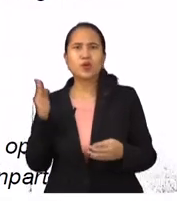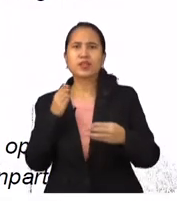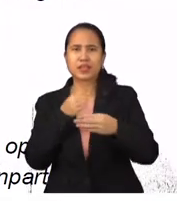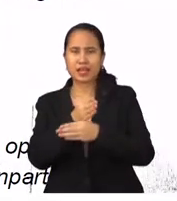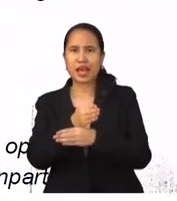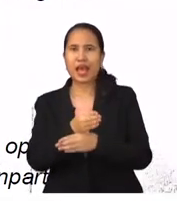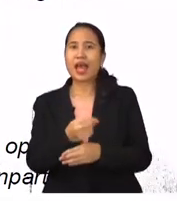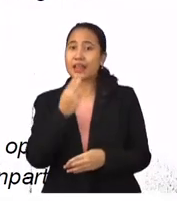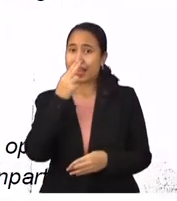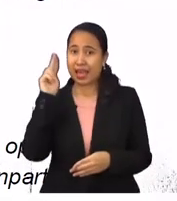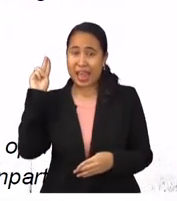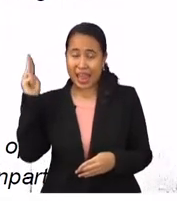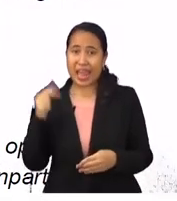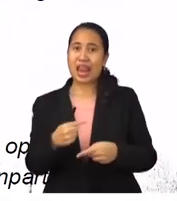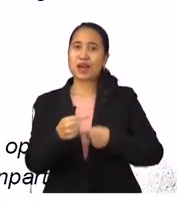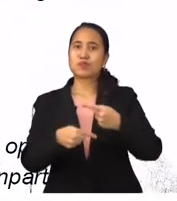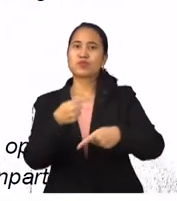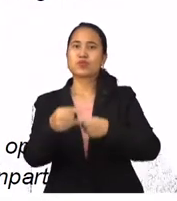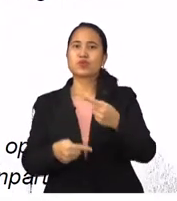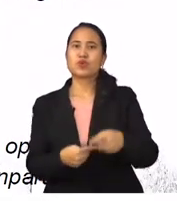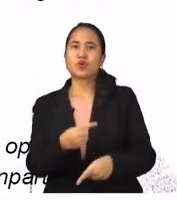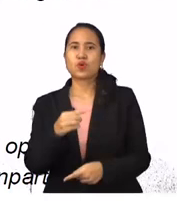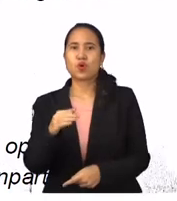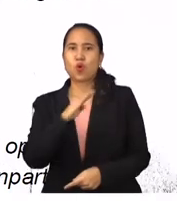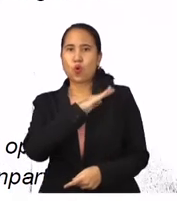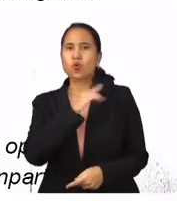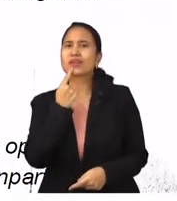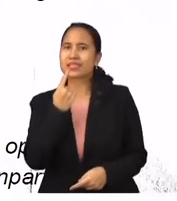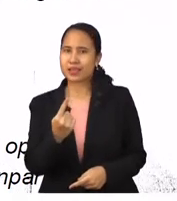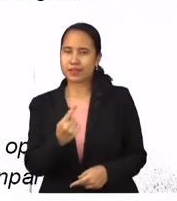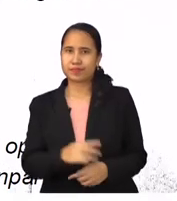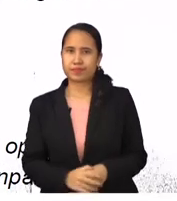een eerlijk proces, dan ook het volgende gesteld.